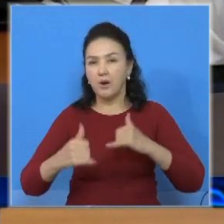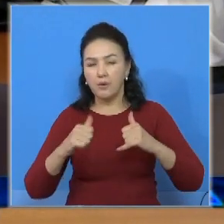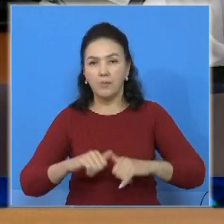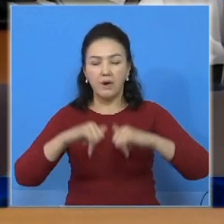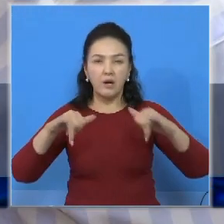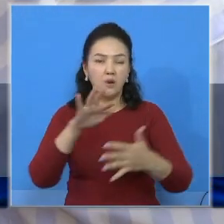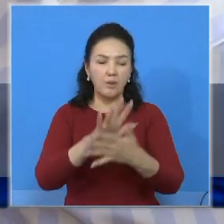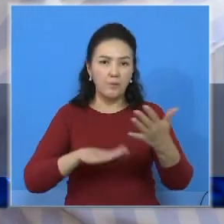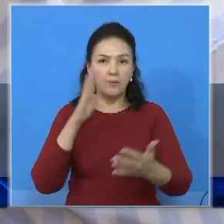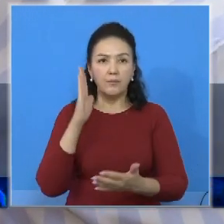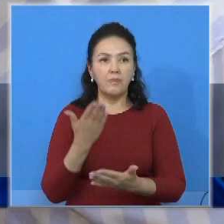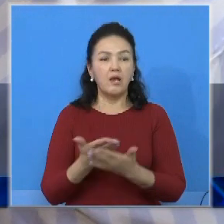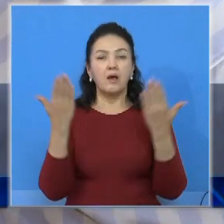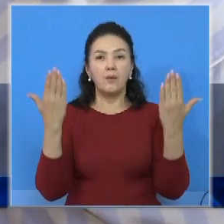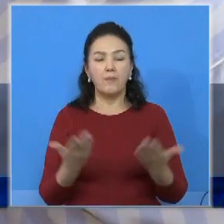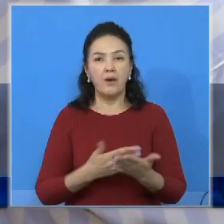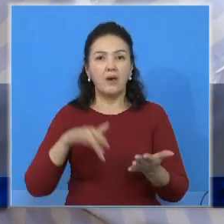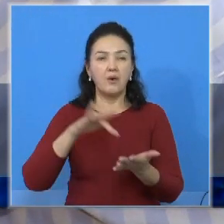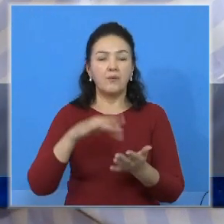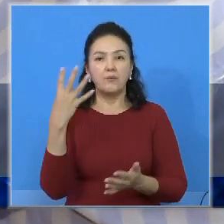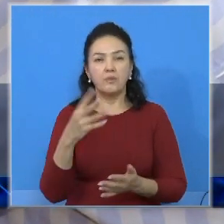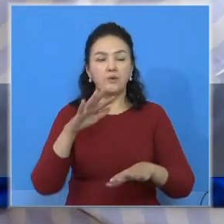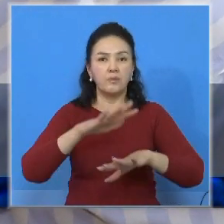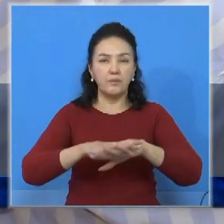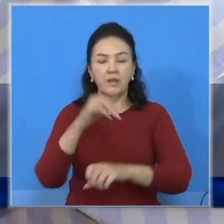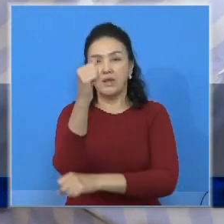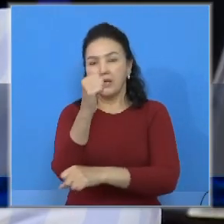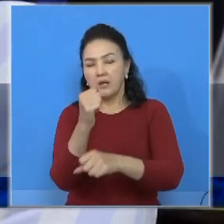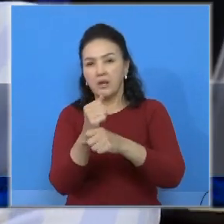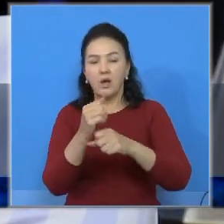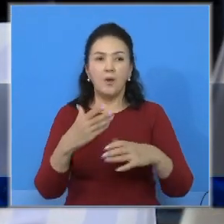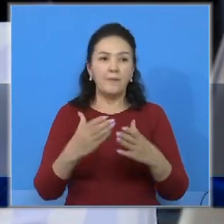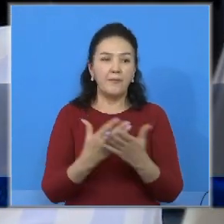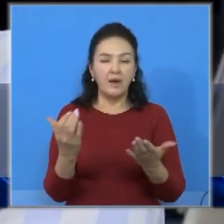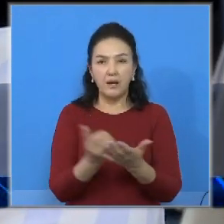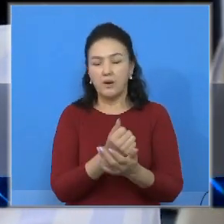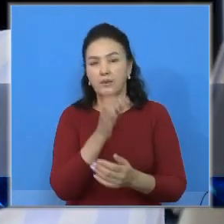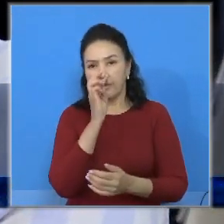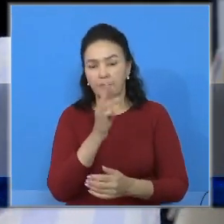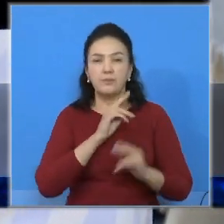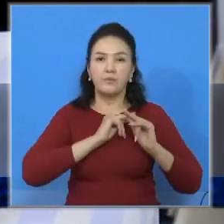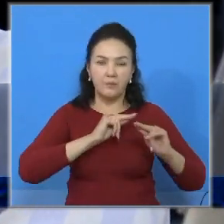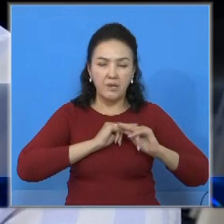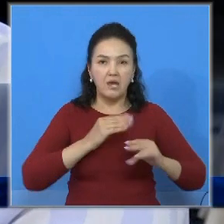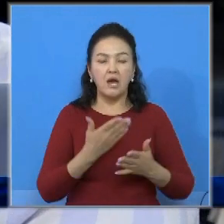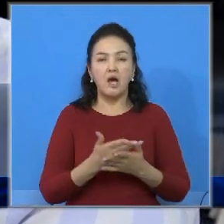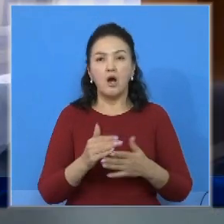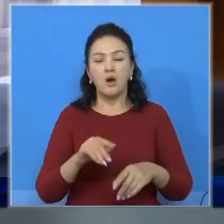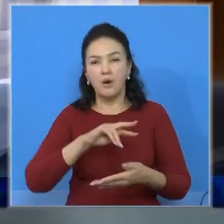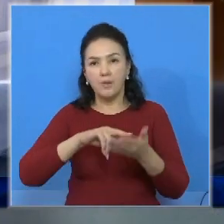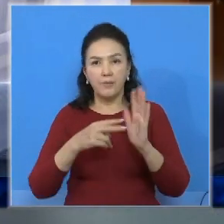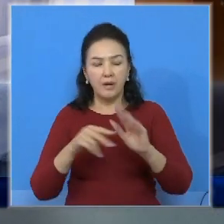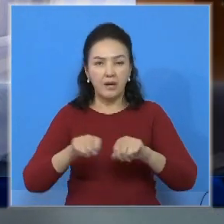әлі де жалғастыруда. Бүгінгі күні қалада 4 банктық қызмет көрсету орталығы табысты жұмыс істейді. Жаңаларын ашуда